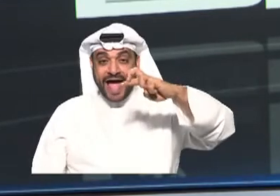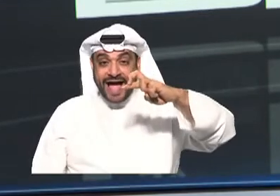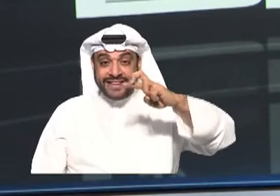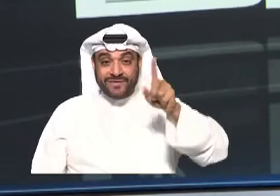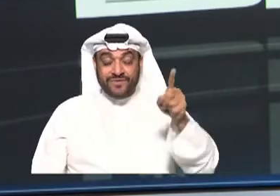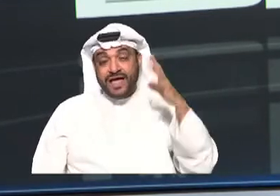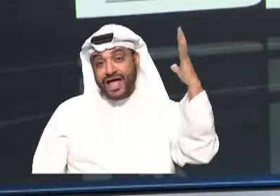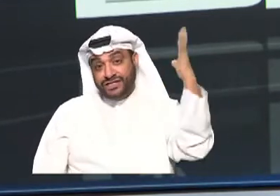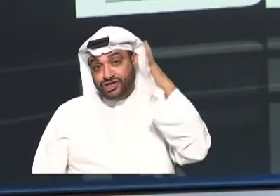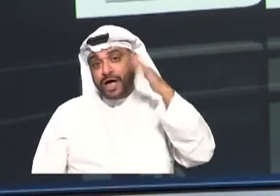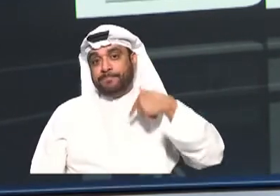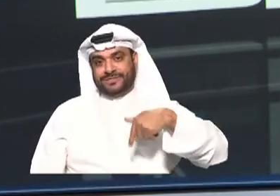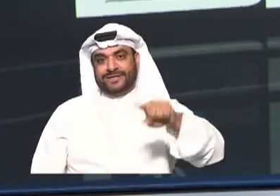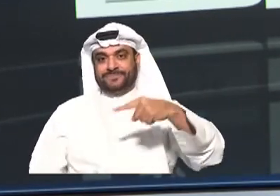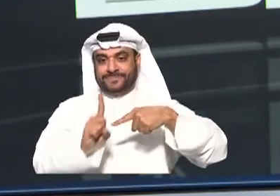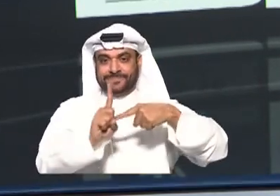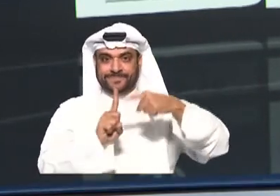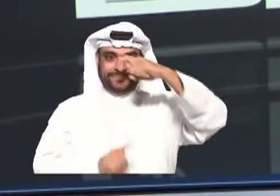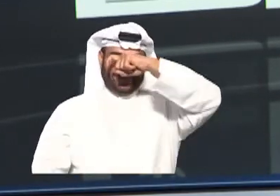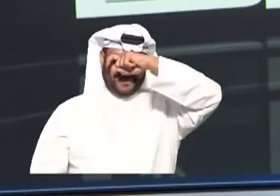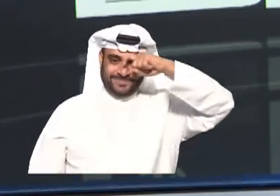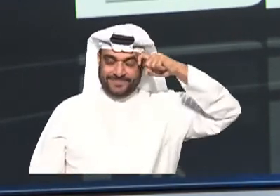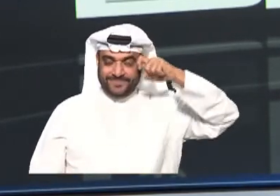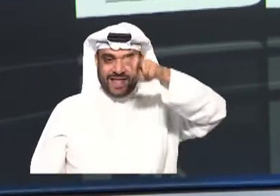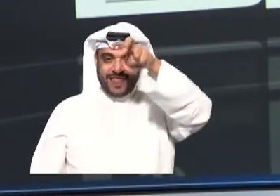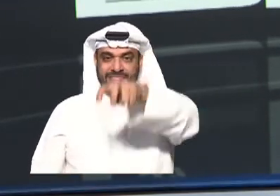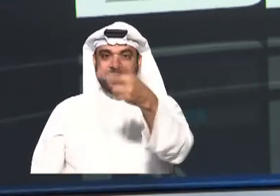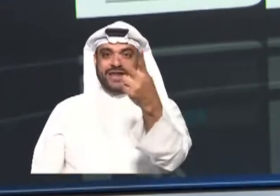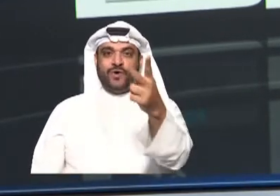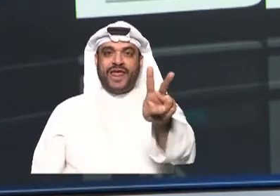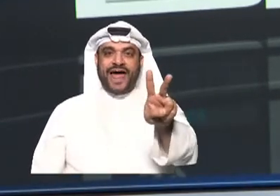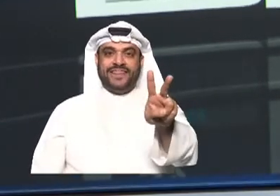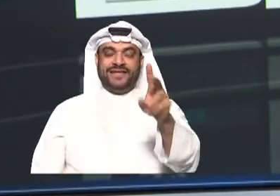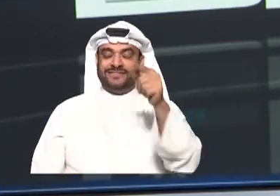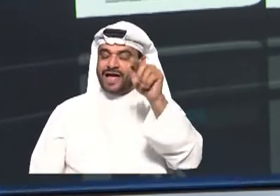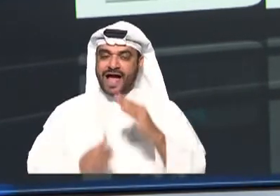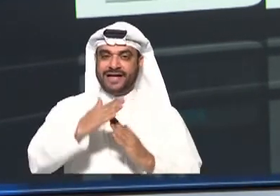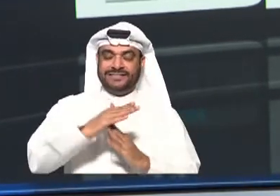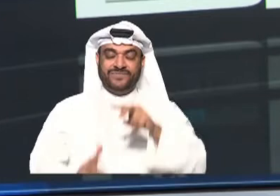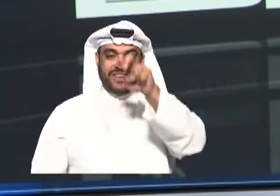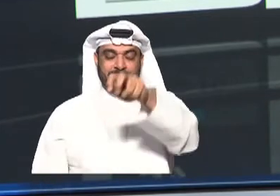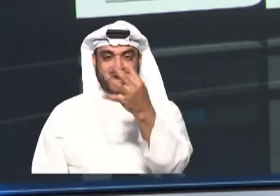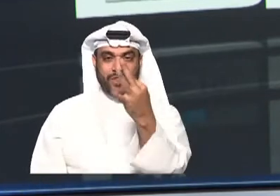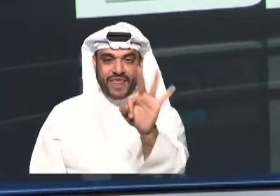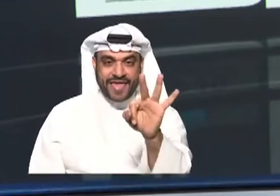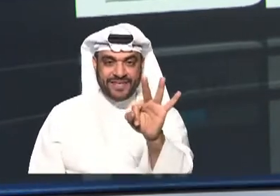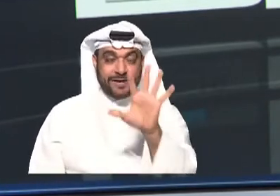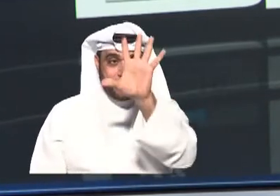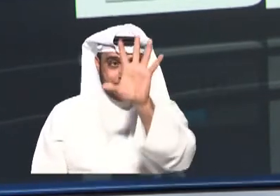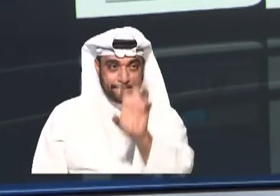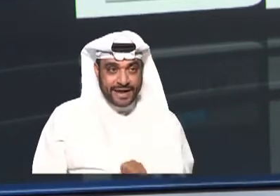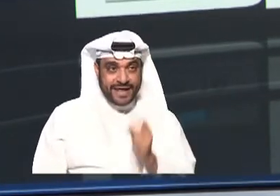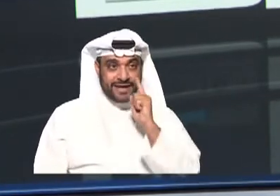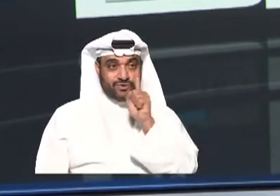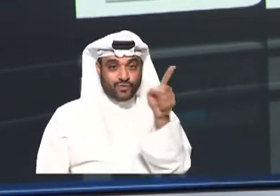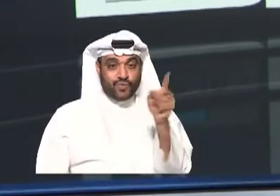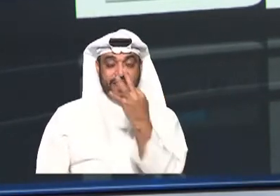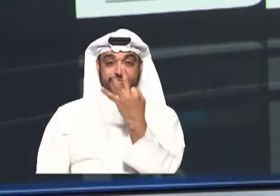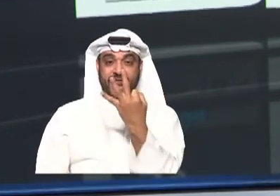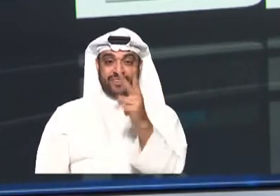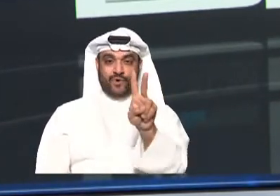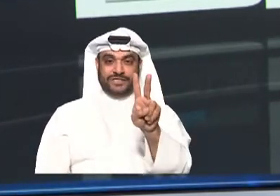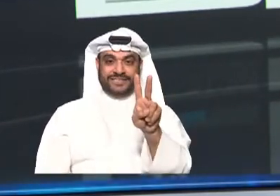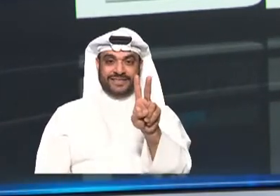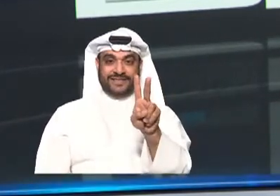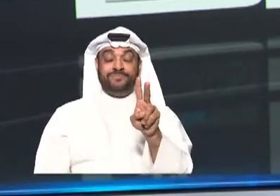مشمسة معظم الوقت، العظمى 38، أما الصغرى راح تنخفض إلى 23 درجة مئوية. مثل ما ذكرنا هو شمالي غربي